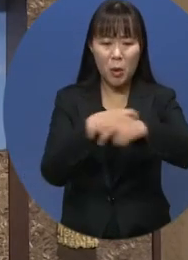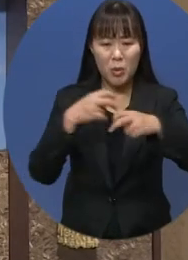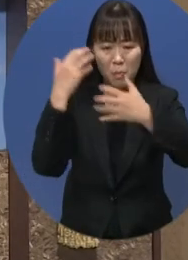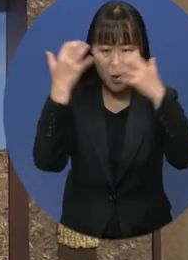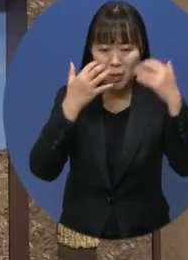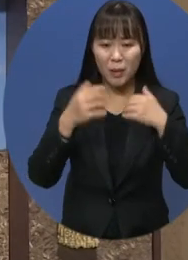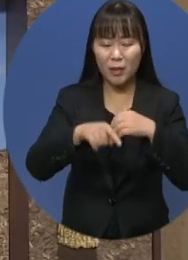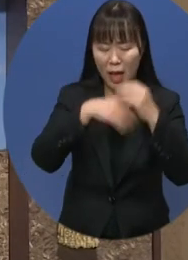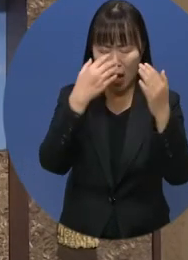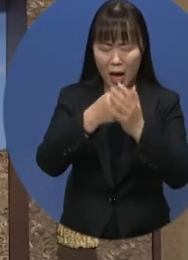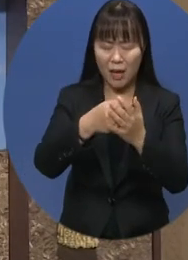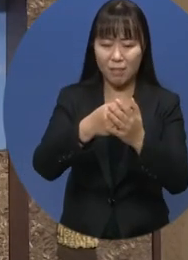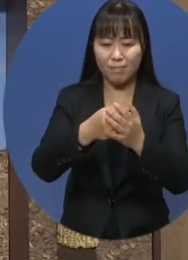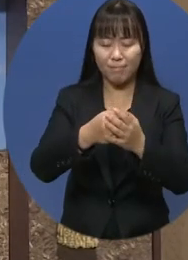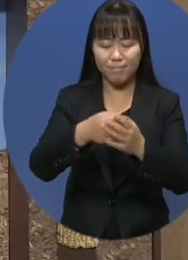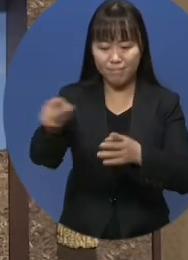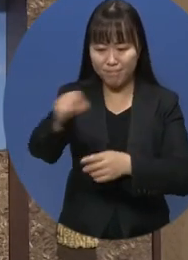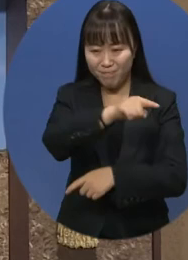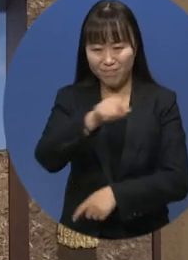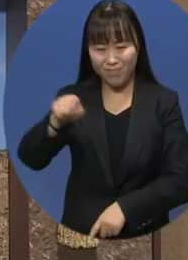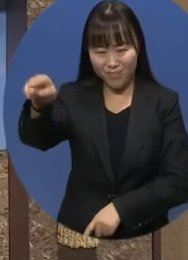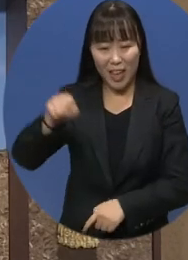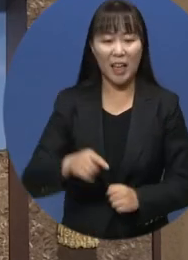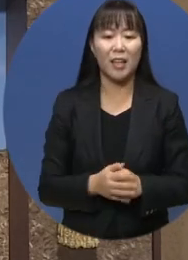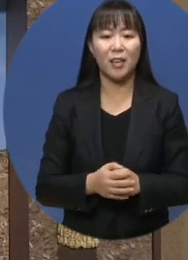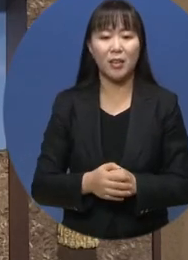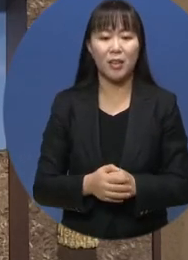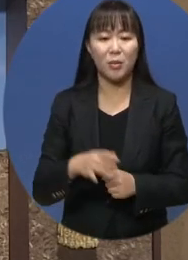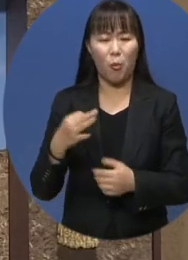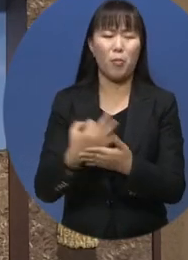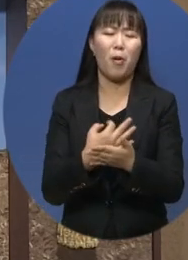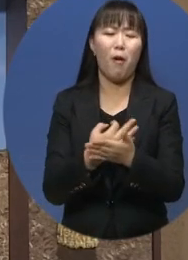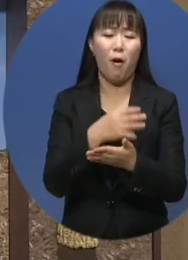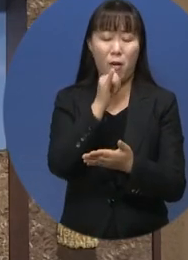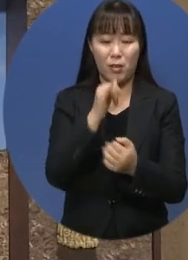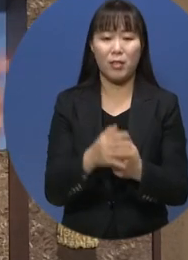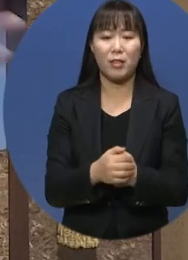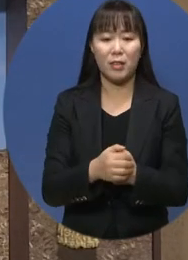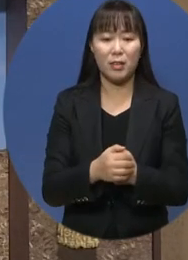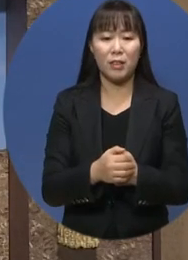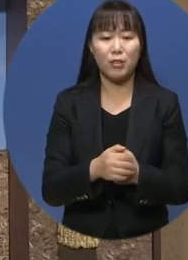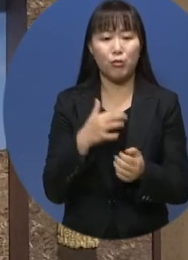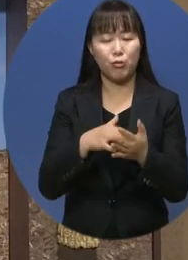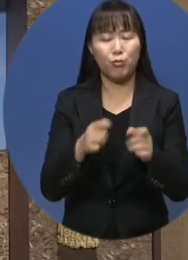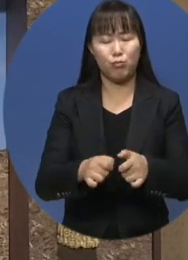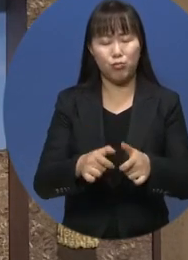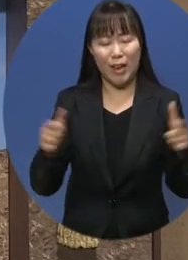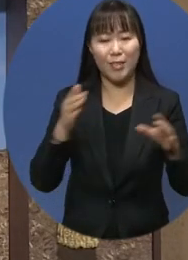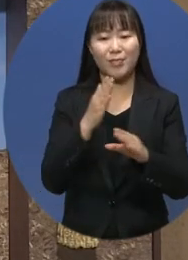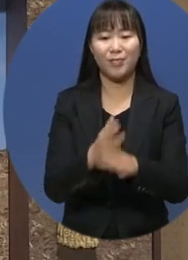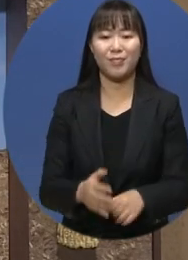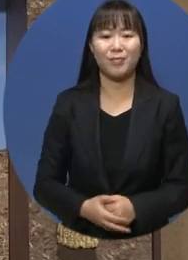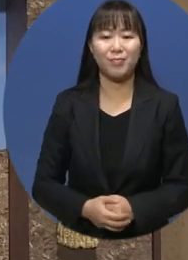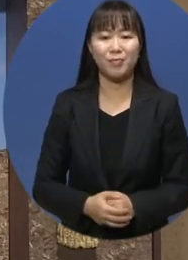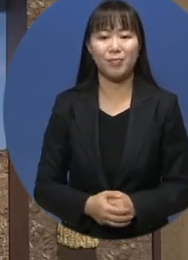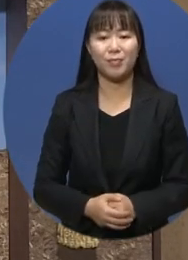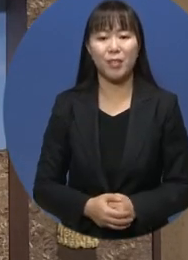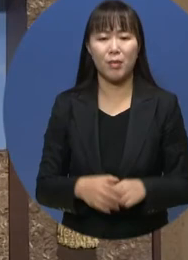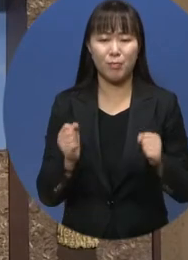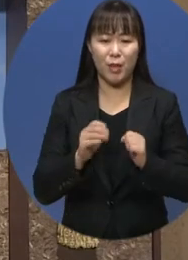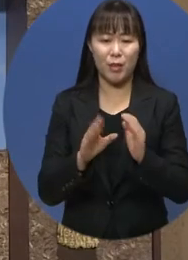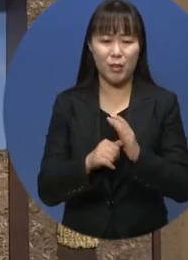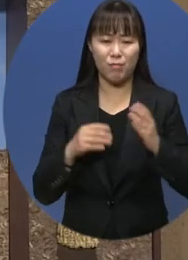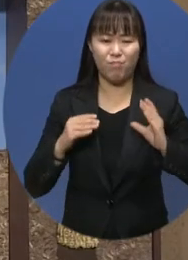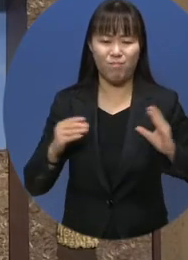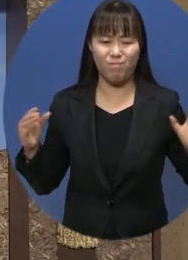복잡한 데 가서 다 안전지도 해주시고 그러면서 용돈도 타시고 그 인원도 계속 확대하고 있어 4 이 겨울철에도